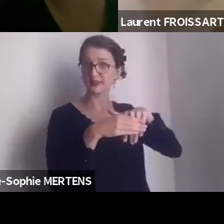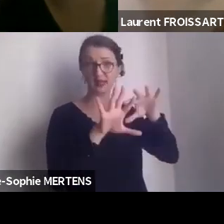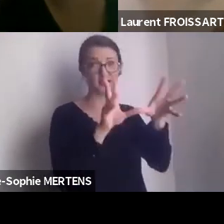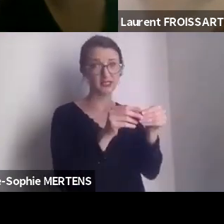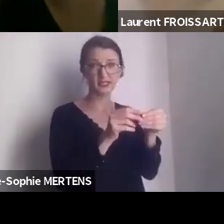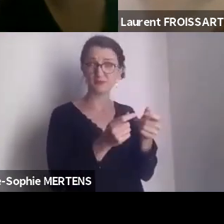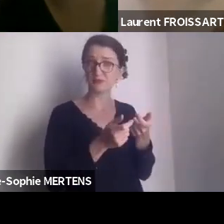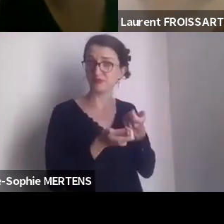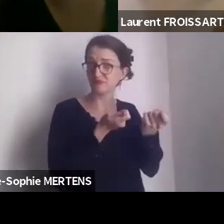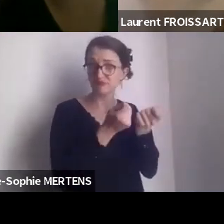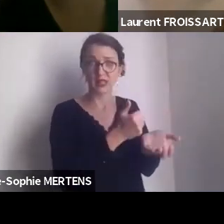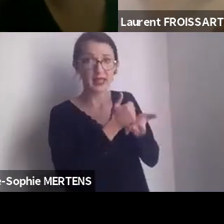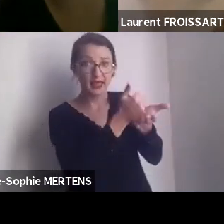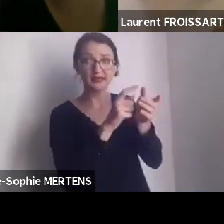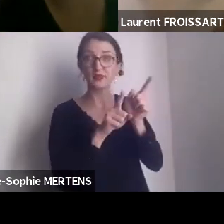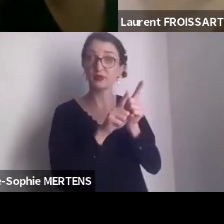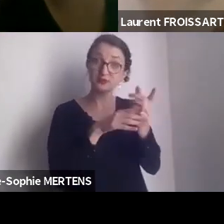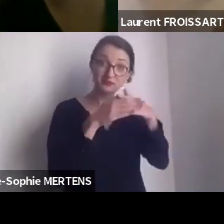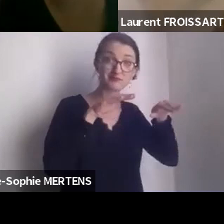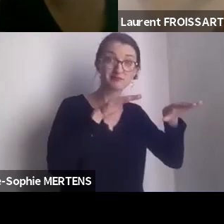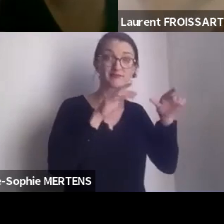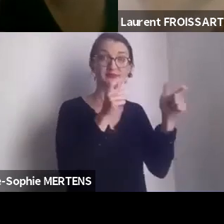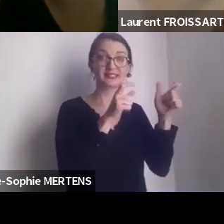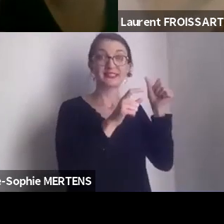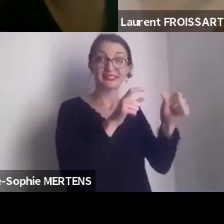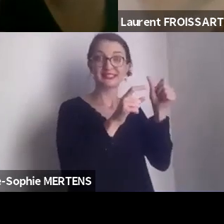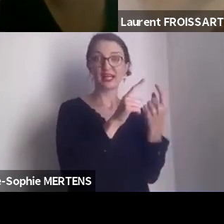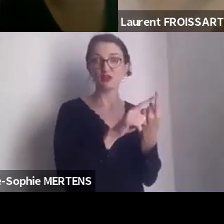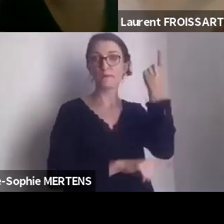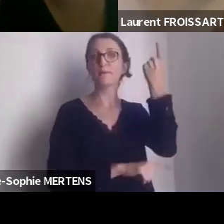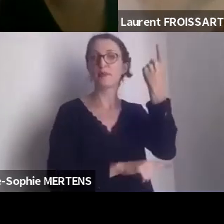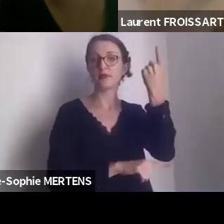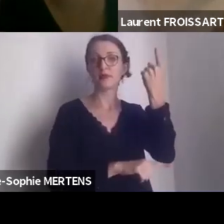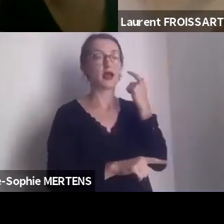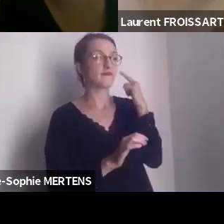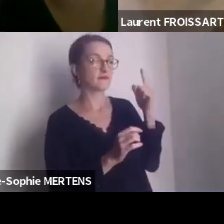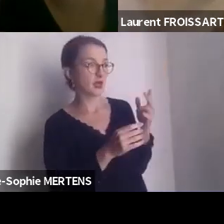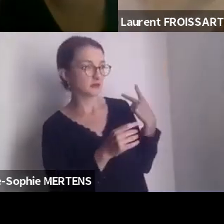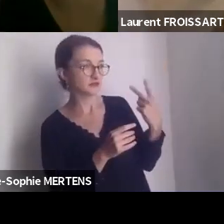leur voyage culturel, je dirais, pour faire en sorte qu'elles puissent scaler avec succès.